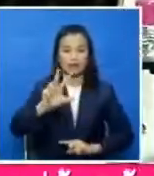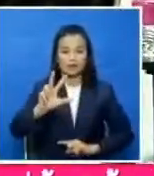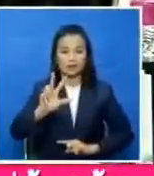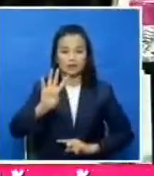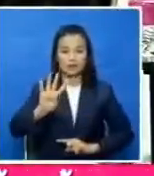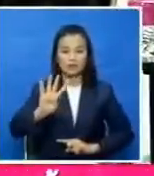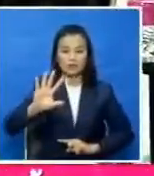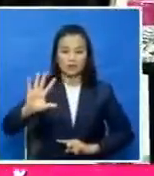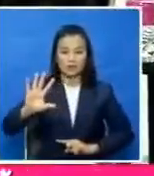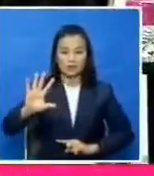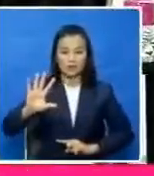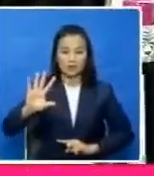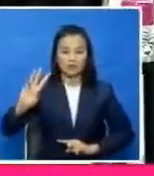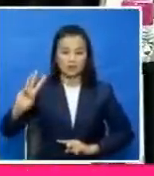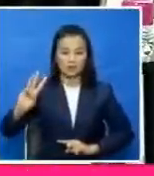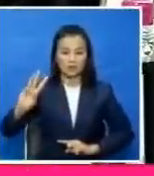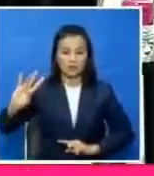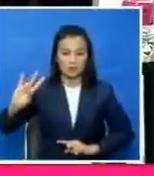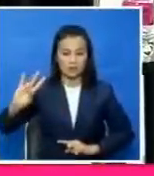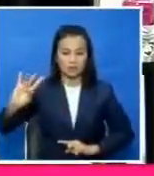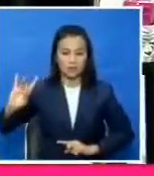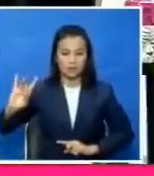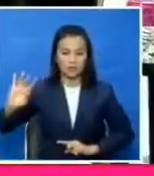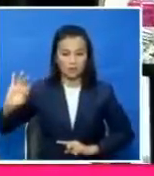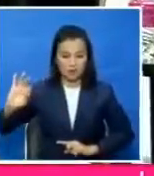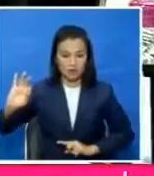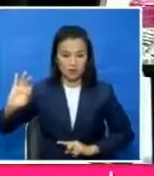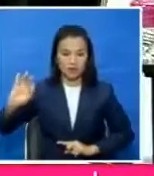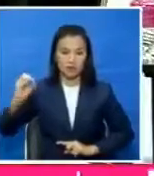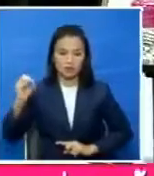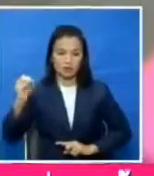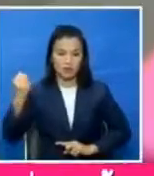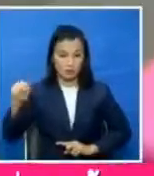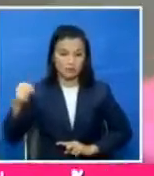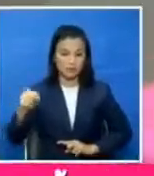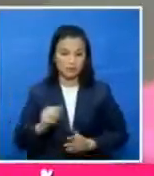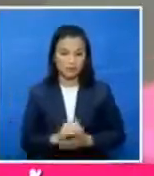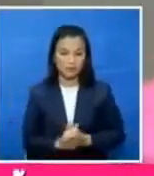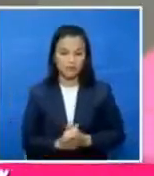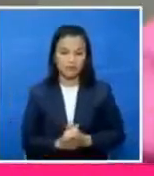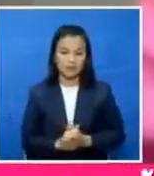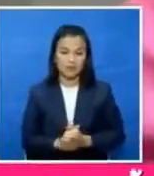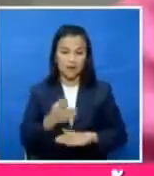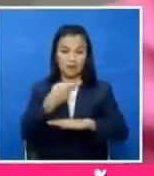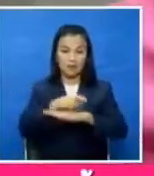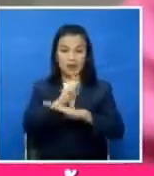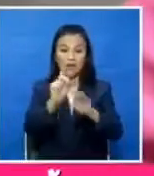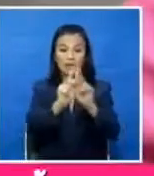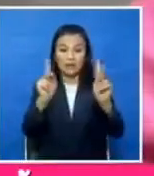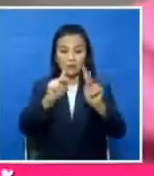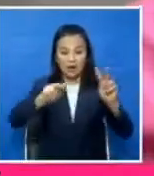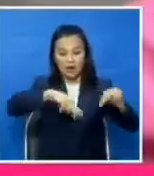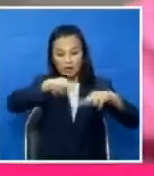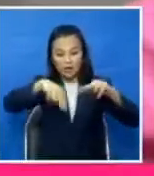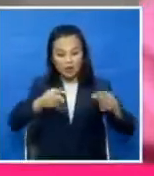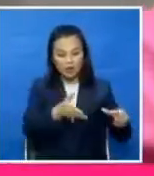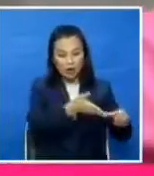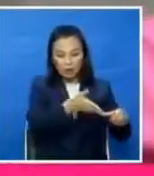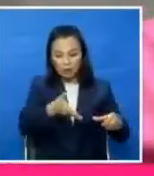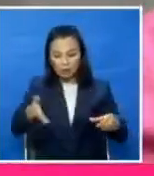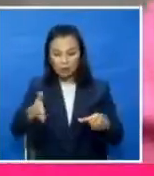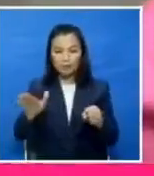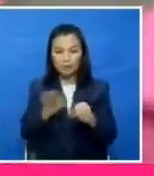4 5 6 7 8 9และ10ให้ประธานกรรมการตรวจสอบว่ามีหมายเลขครบถ้วนนะ